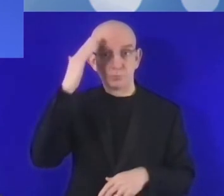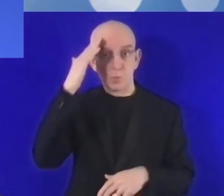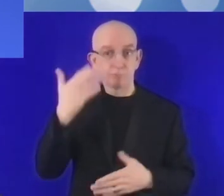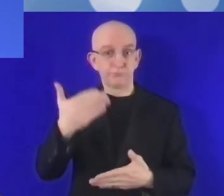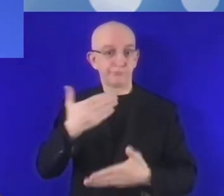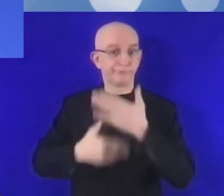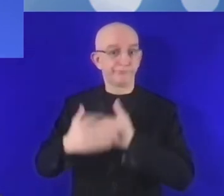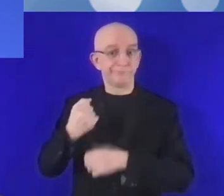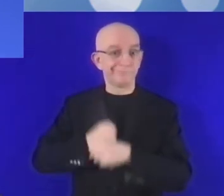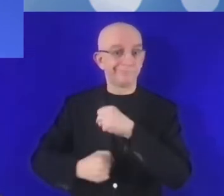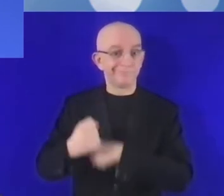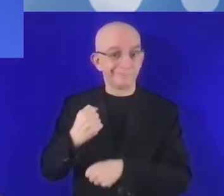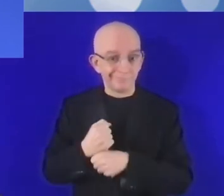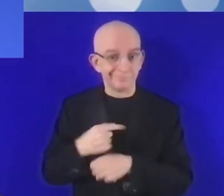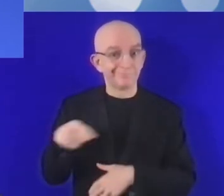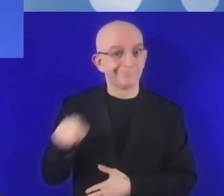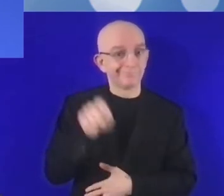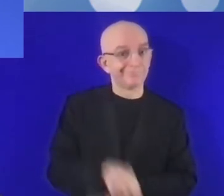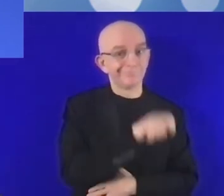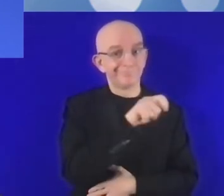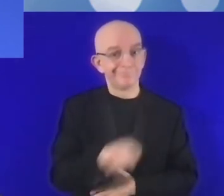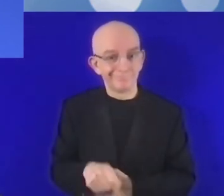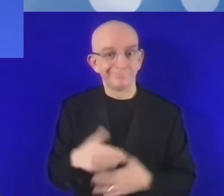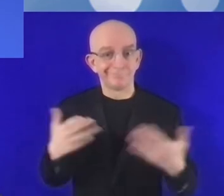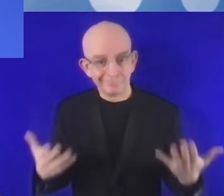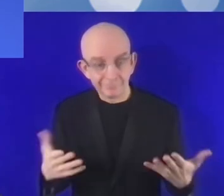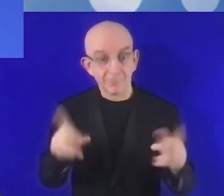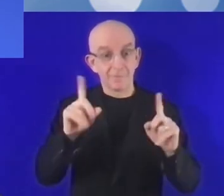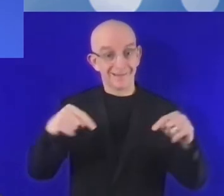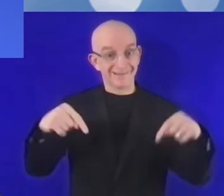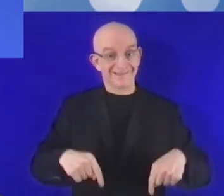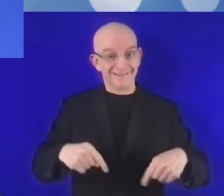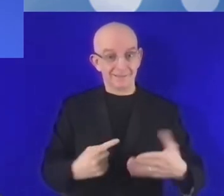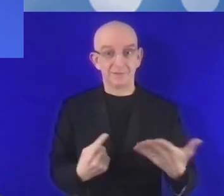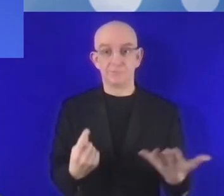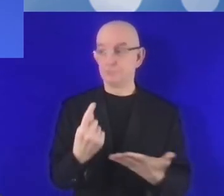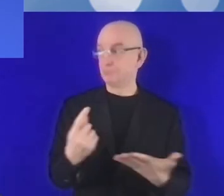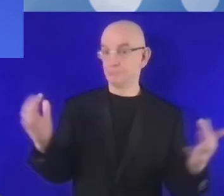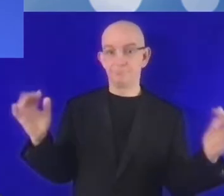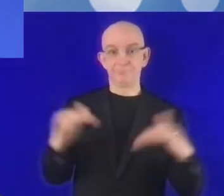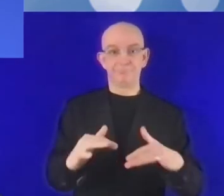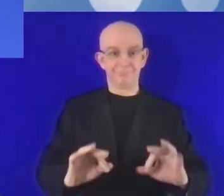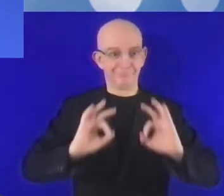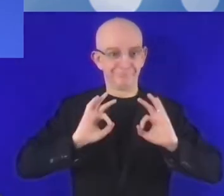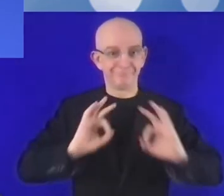nous. 50 panels, 50 colloques. J'espère que ces efforts seront remarqués. 300 événements vont